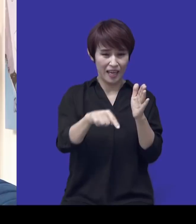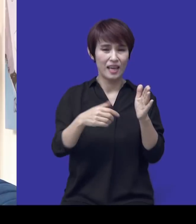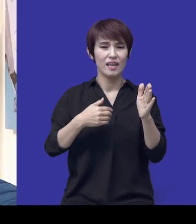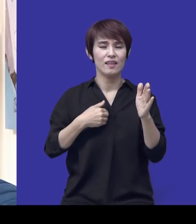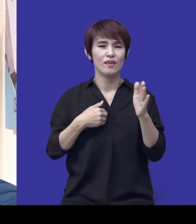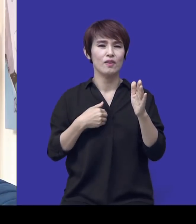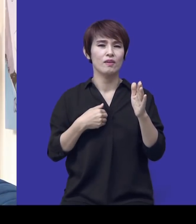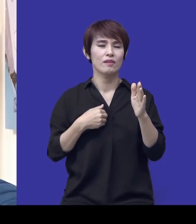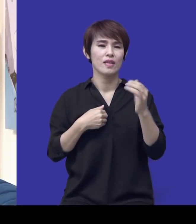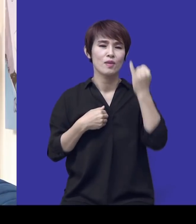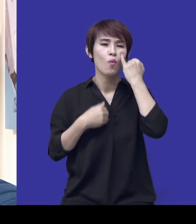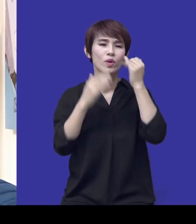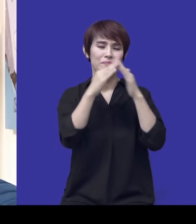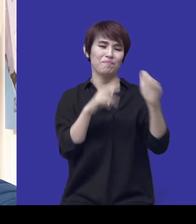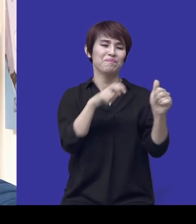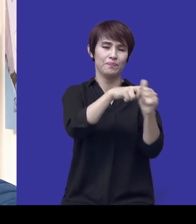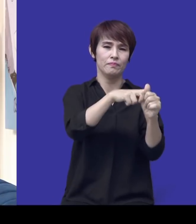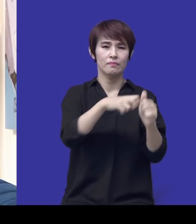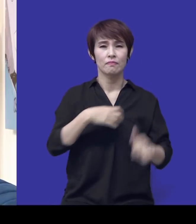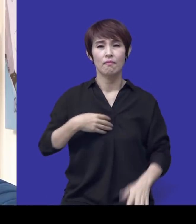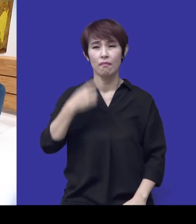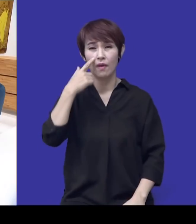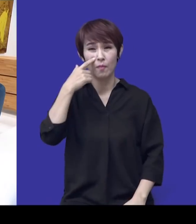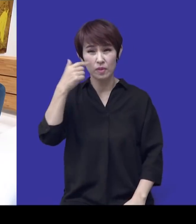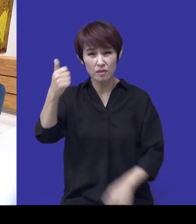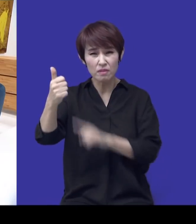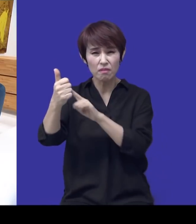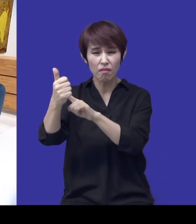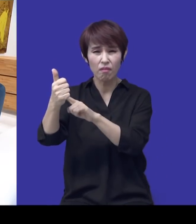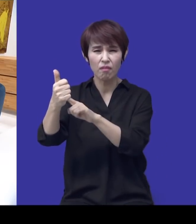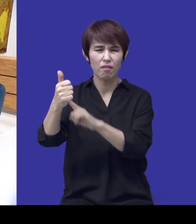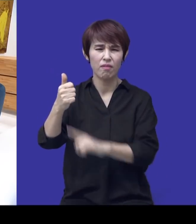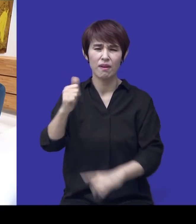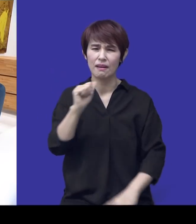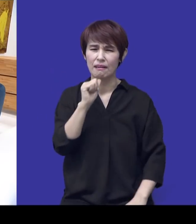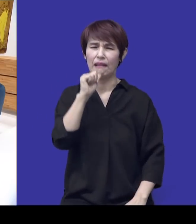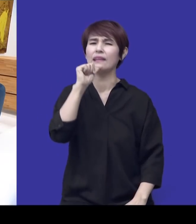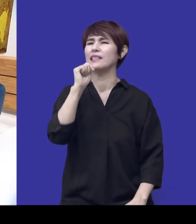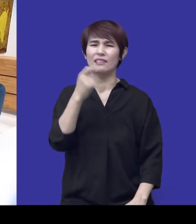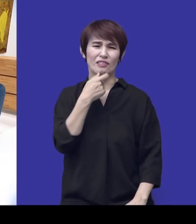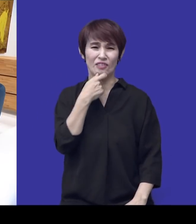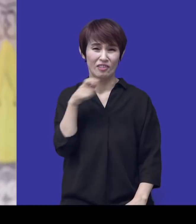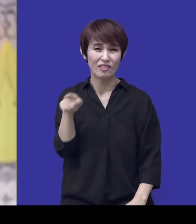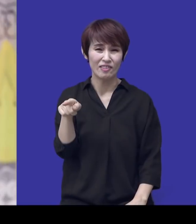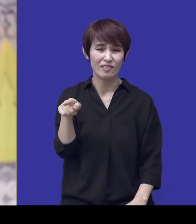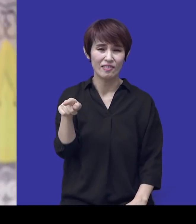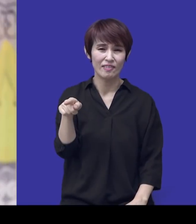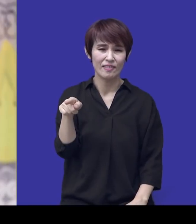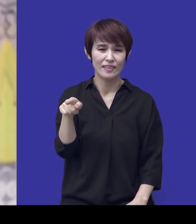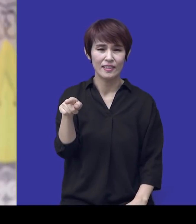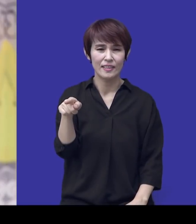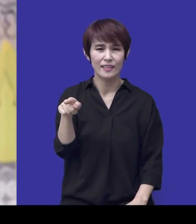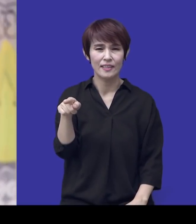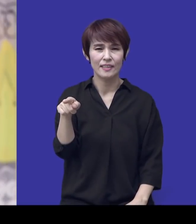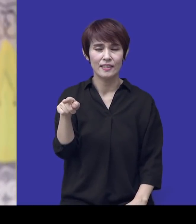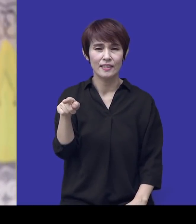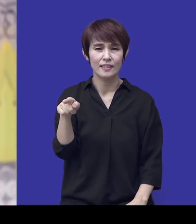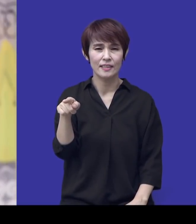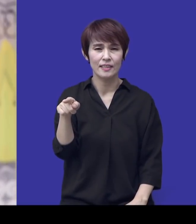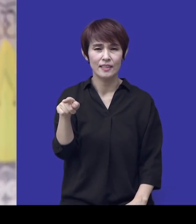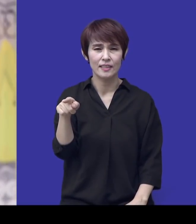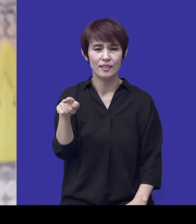그러다가 아버지가 다시 이제는 가난해지기 싫은 거예요. 네. 가난해져봤을 때 이제 주위